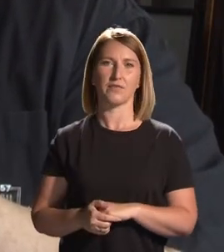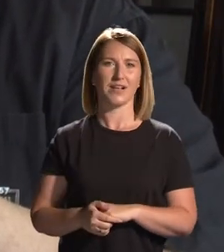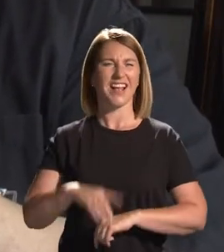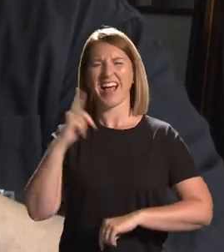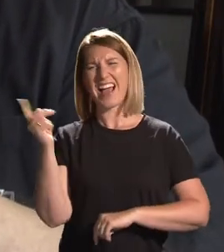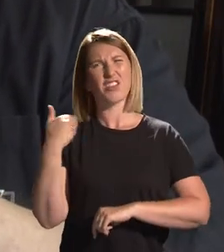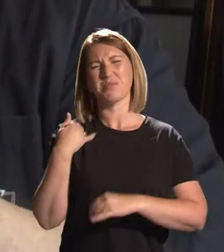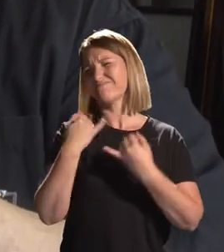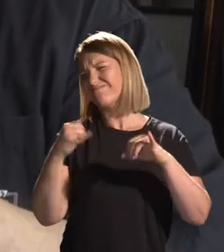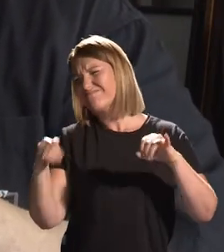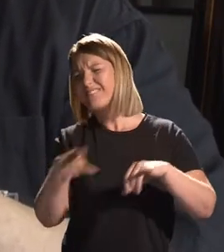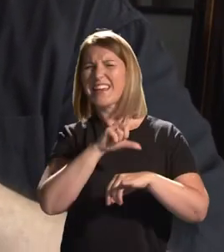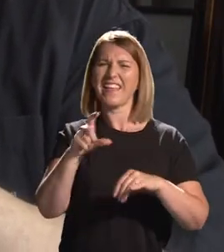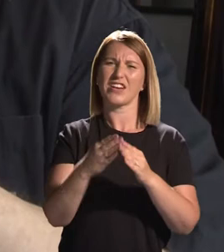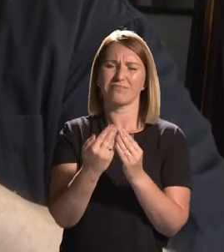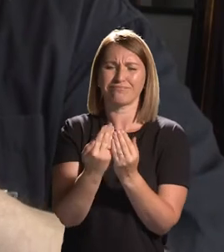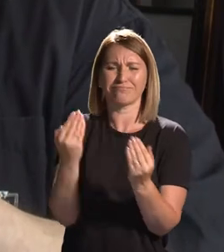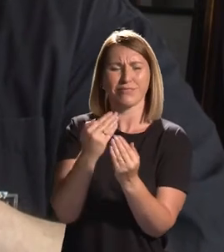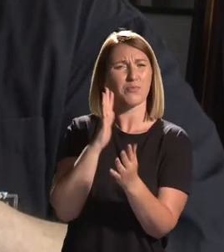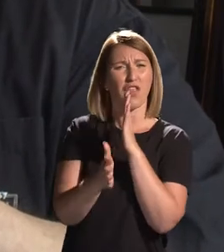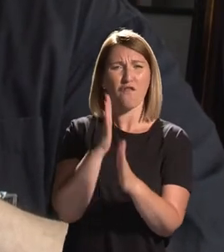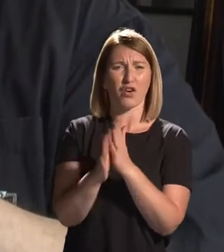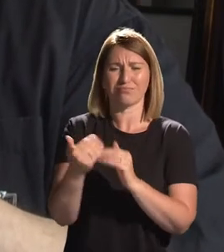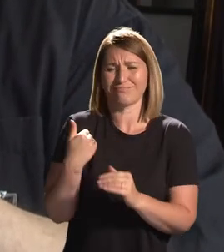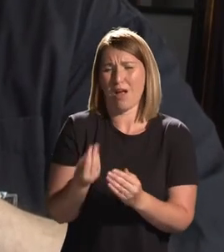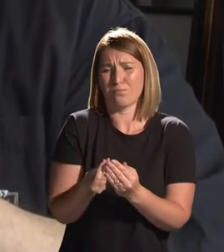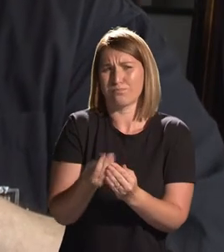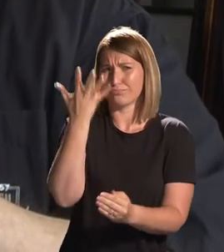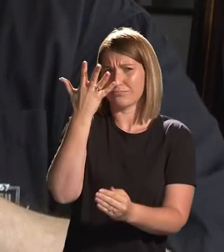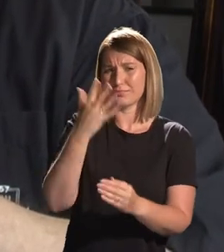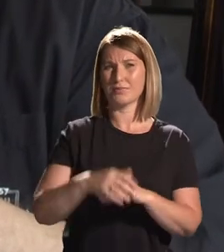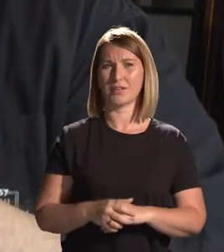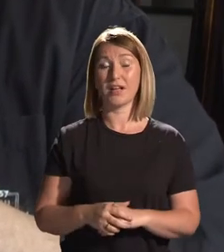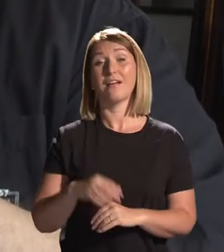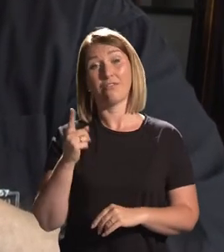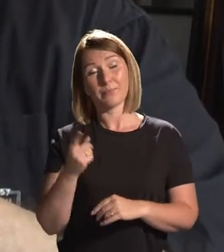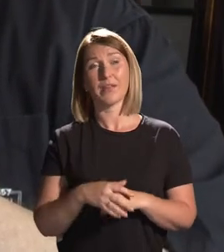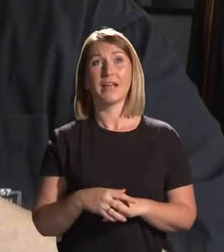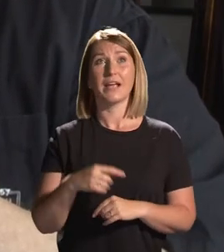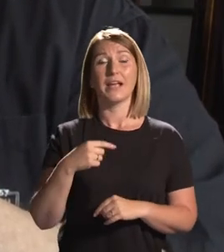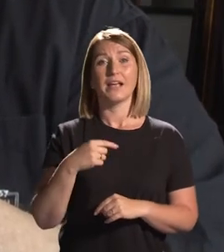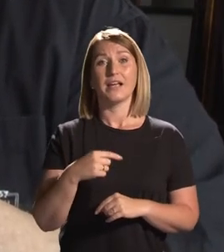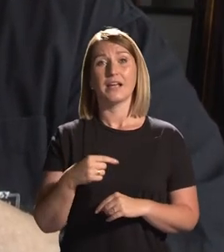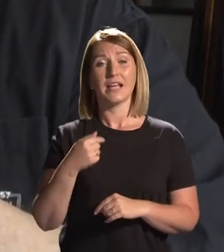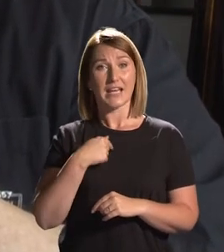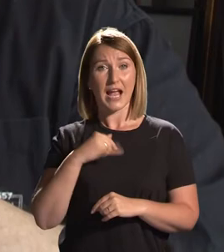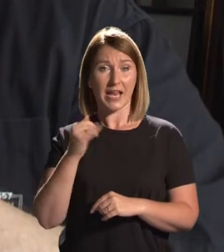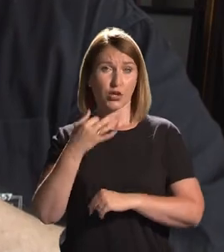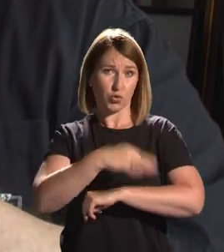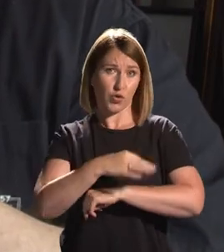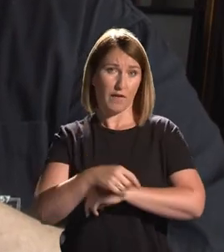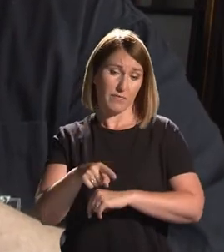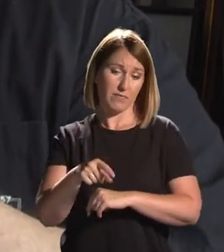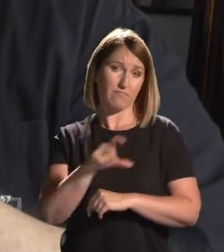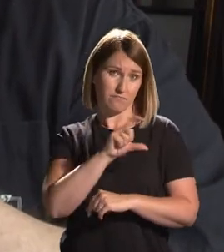to inne czasy przed wojną. To są kosztowne studia, to nie tak. No właśnie, wtedy było nam łatwiej w